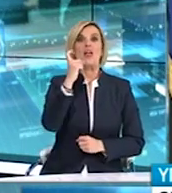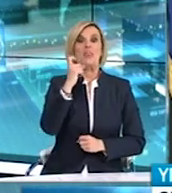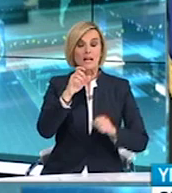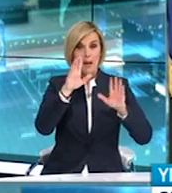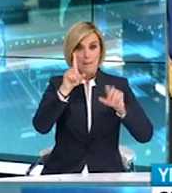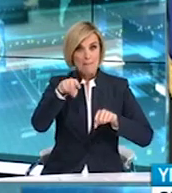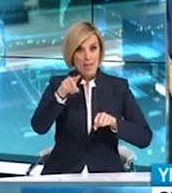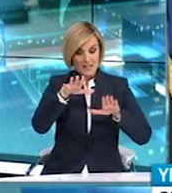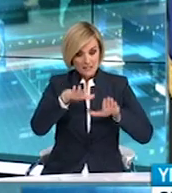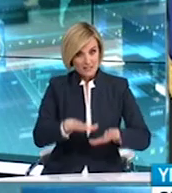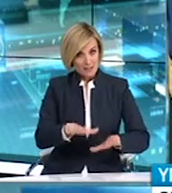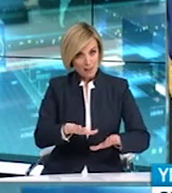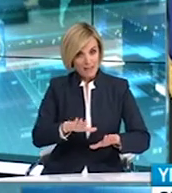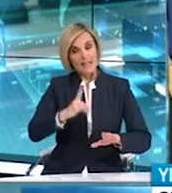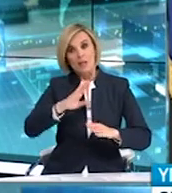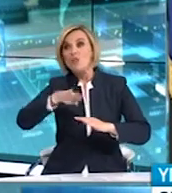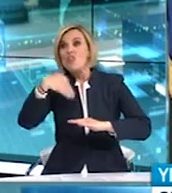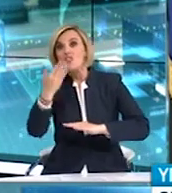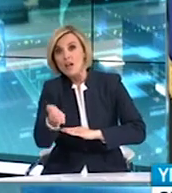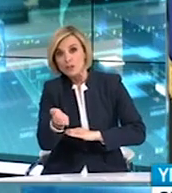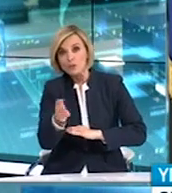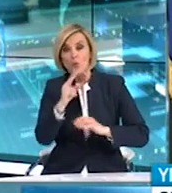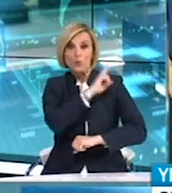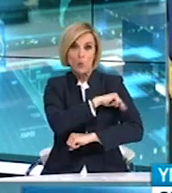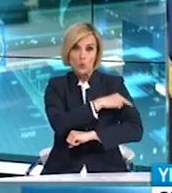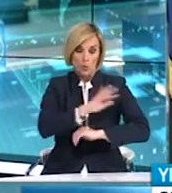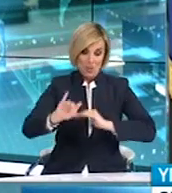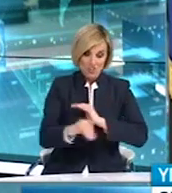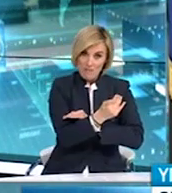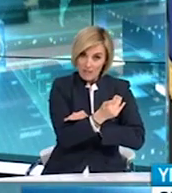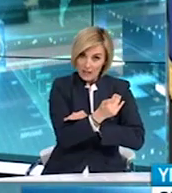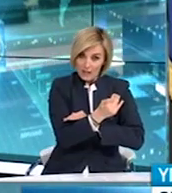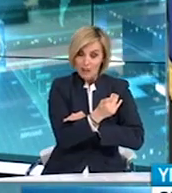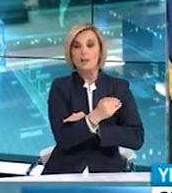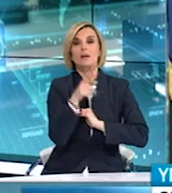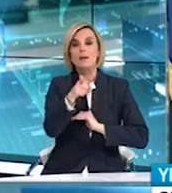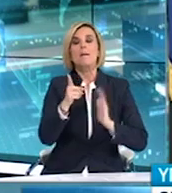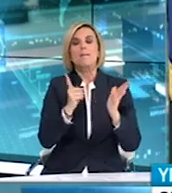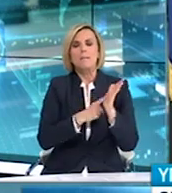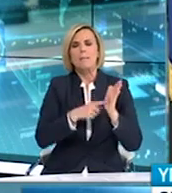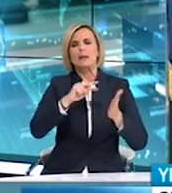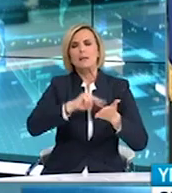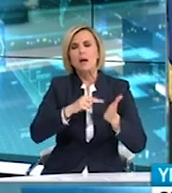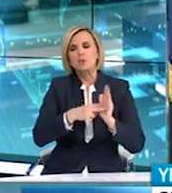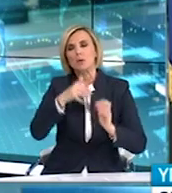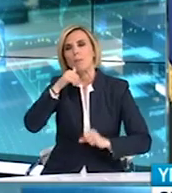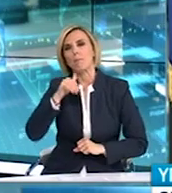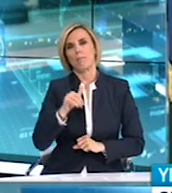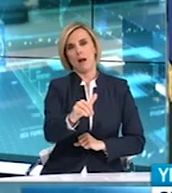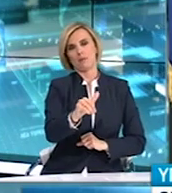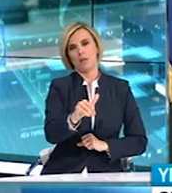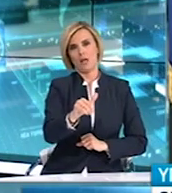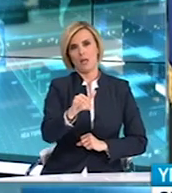διάστημα, αλλά βλέπετε ότι όπου το σύστημα υγείας πολεμάται μπορεί να γίνει και πιο νωρίς αυτή η έξοδος από το νοσοκομείο, πάντα με